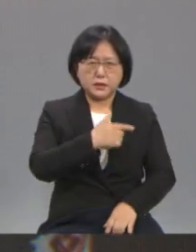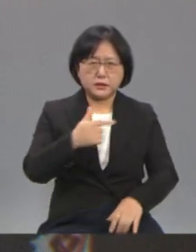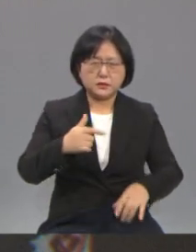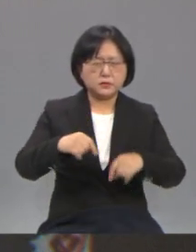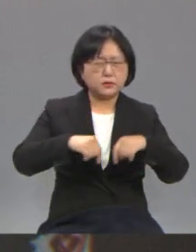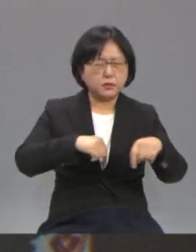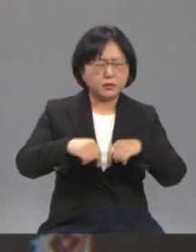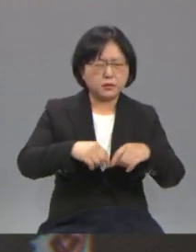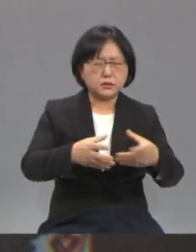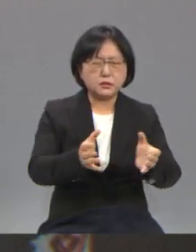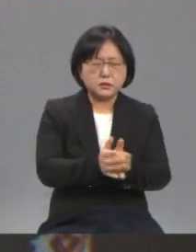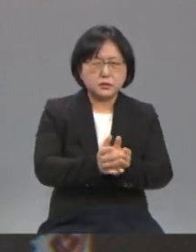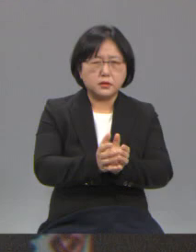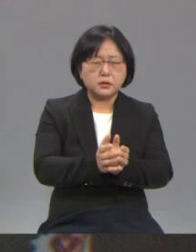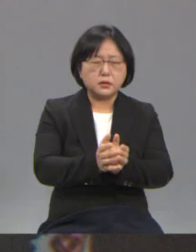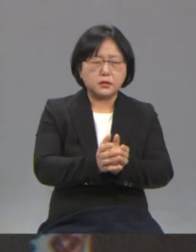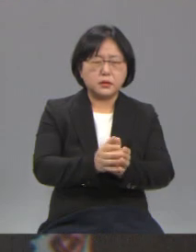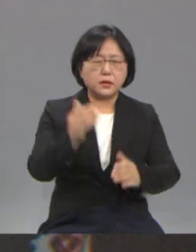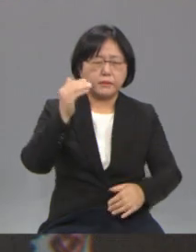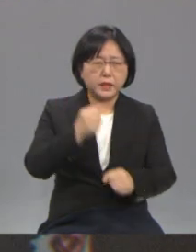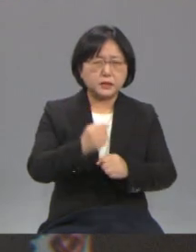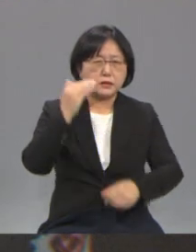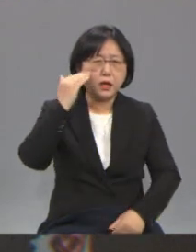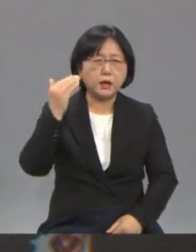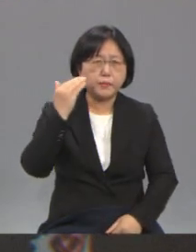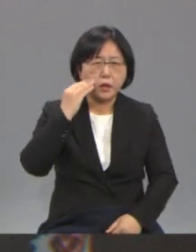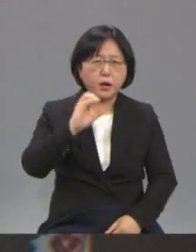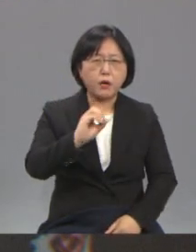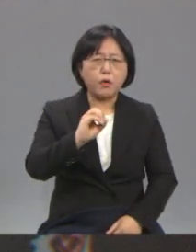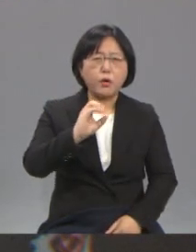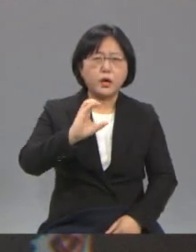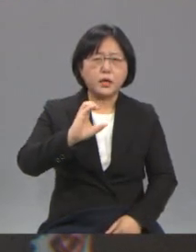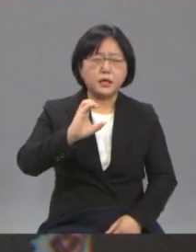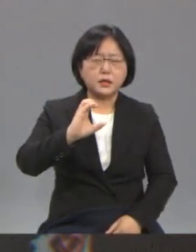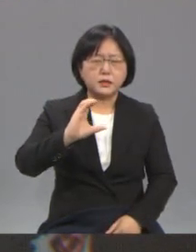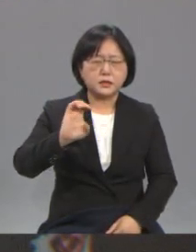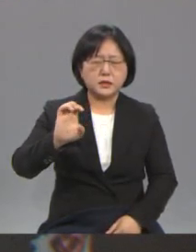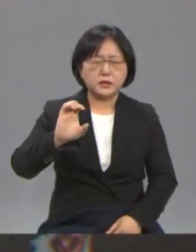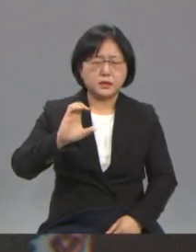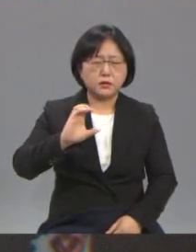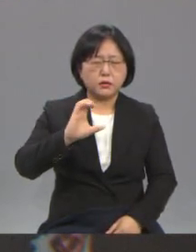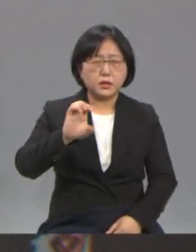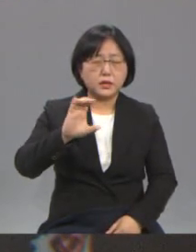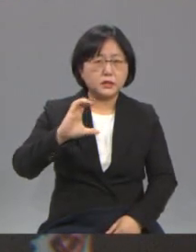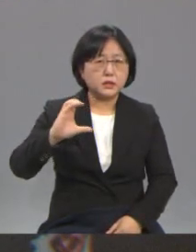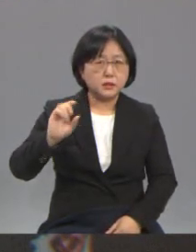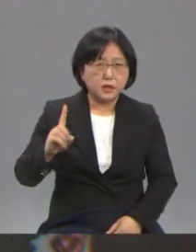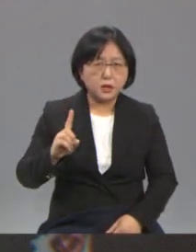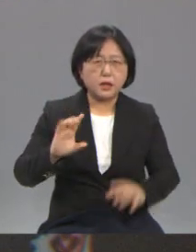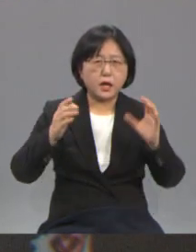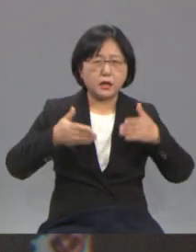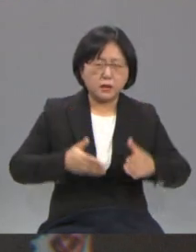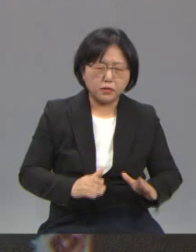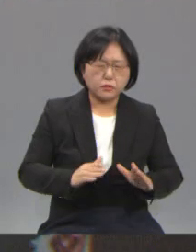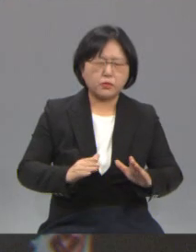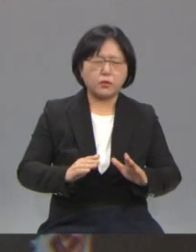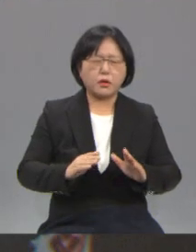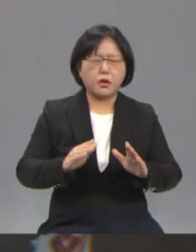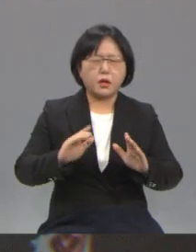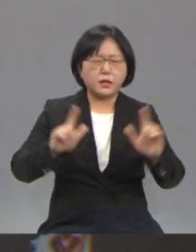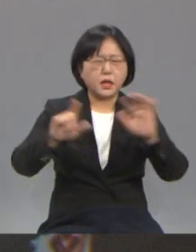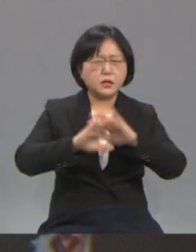정치로 만들어온 대한민국은 OECD 최대 불평등과 최악의 저출생 국가